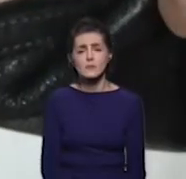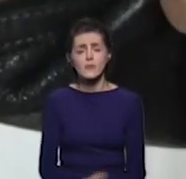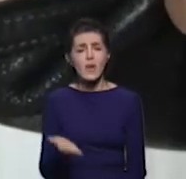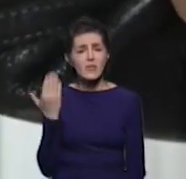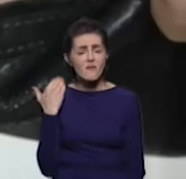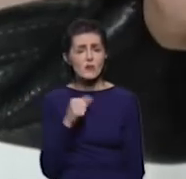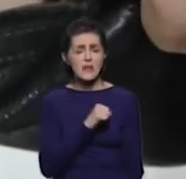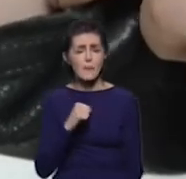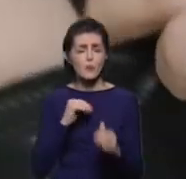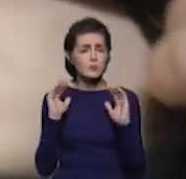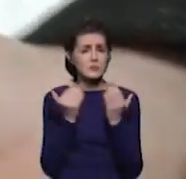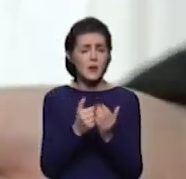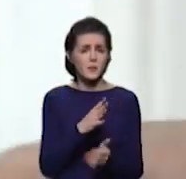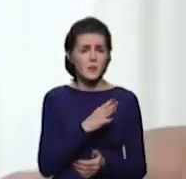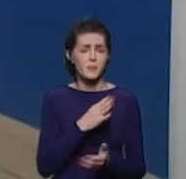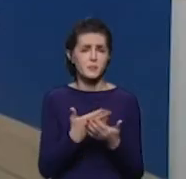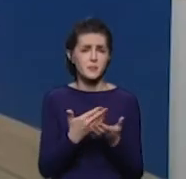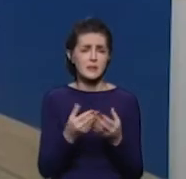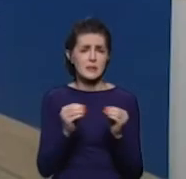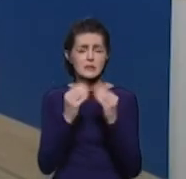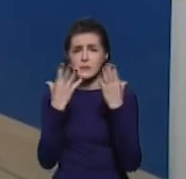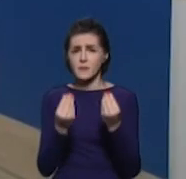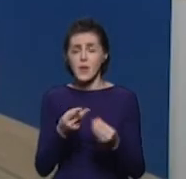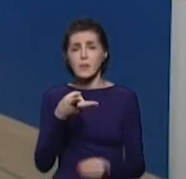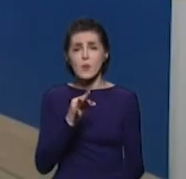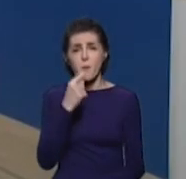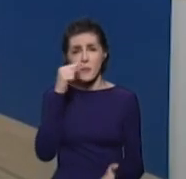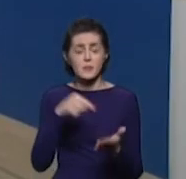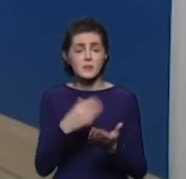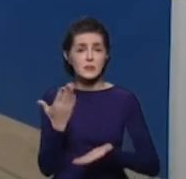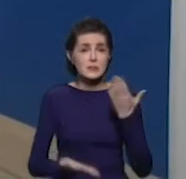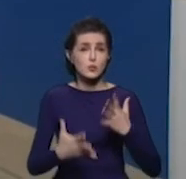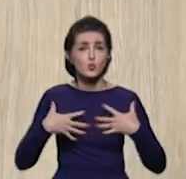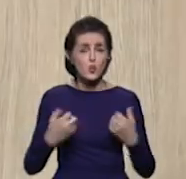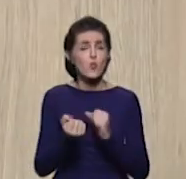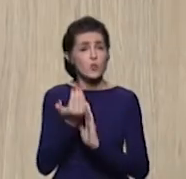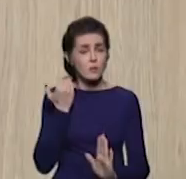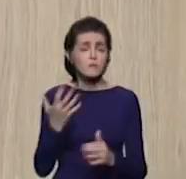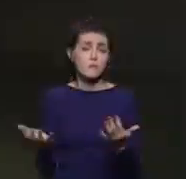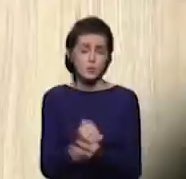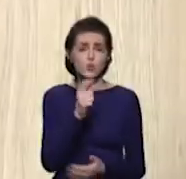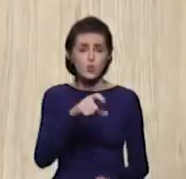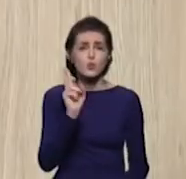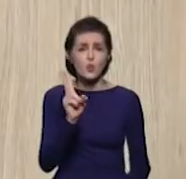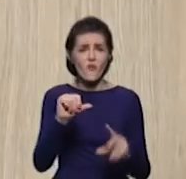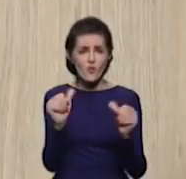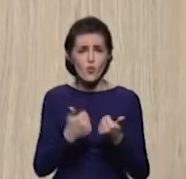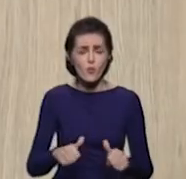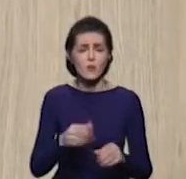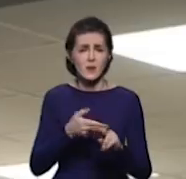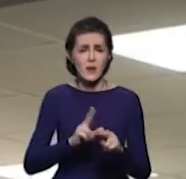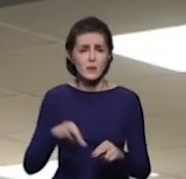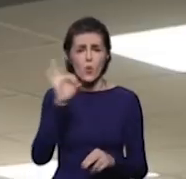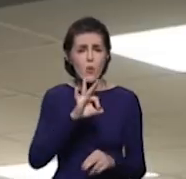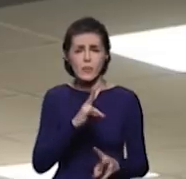Раніше самоізоляція тривала щонайменше 10 діб, навіть якщо одужав раніше. Через це пацієнти, які оформили листок